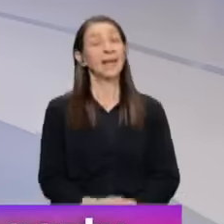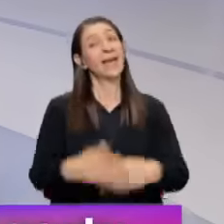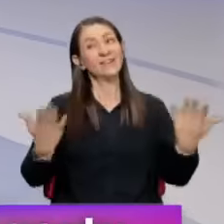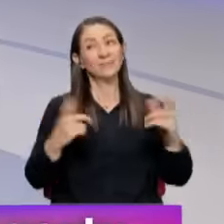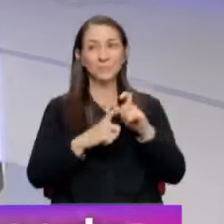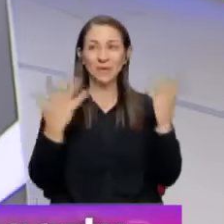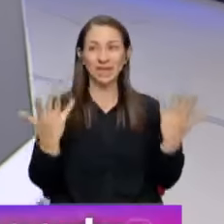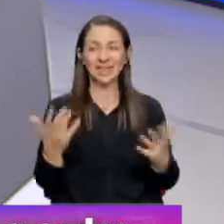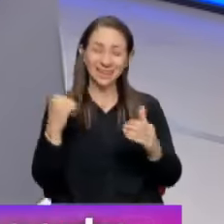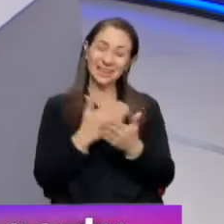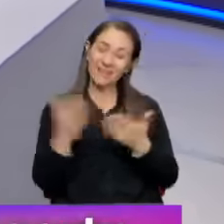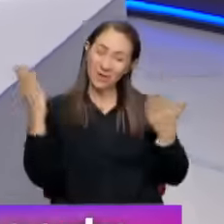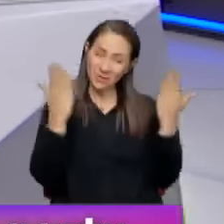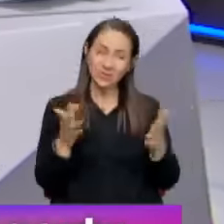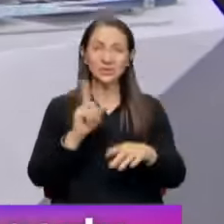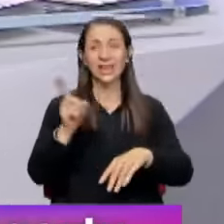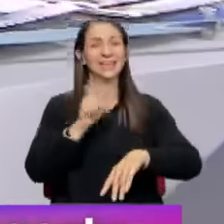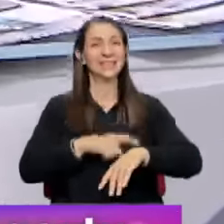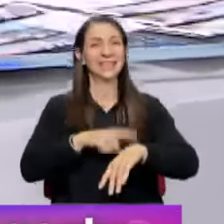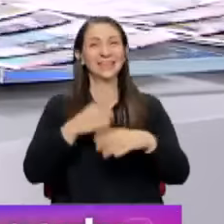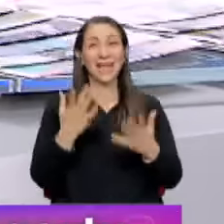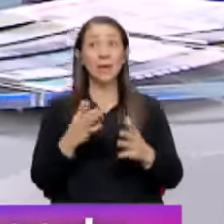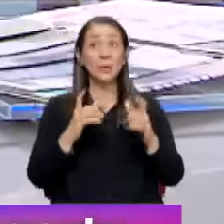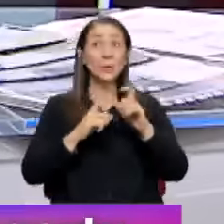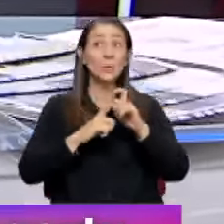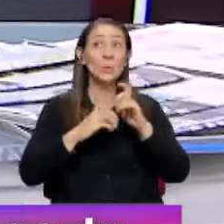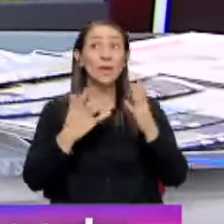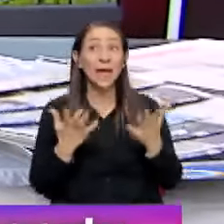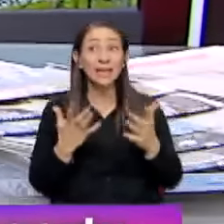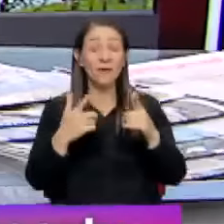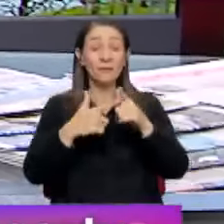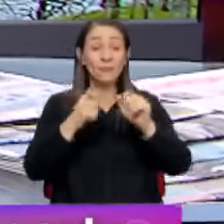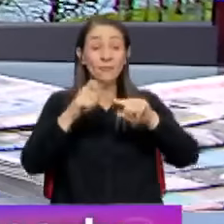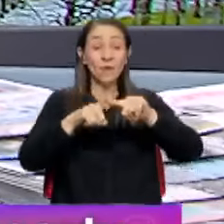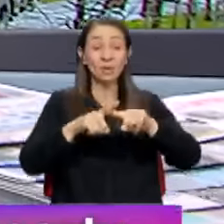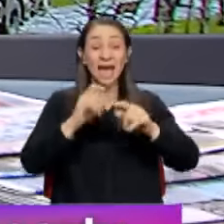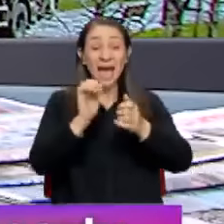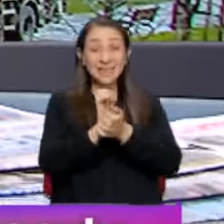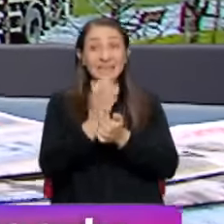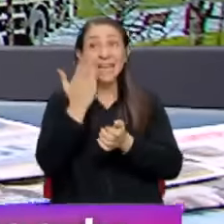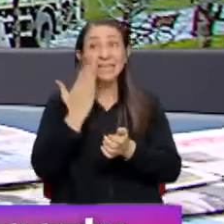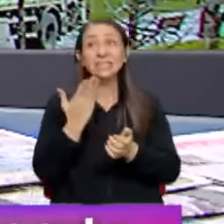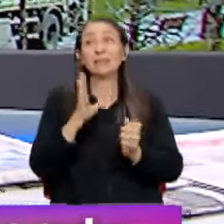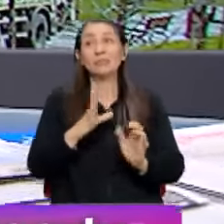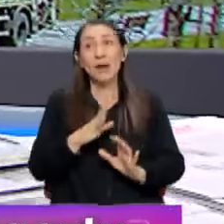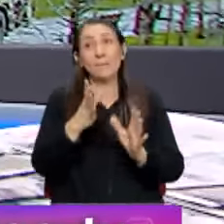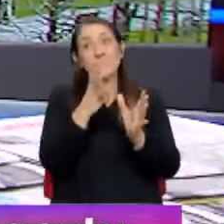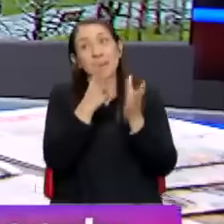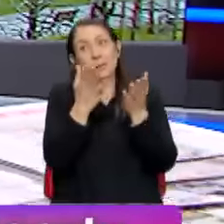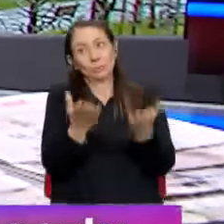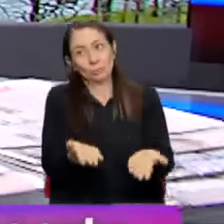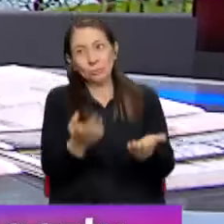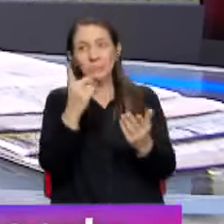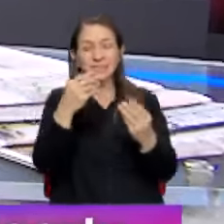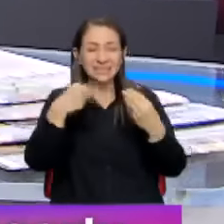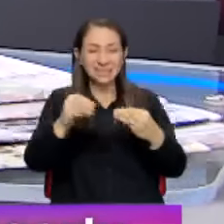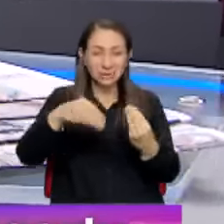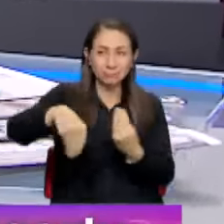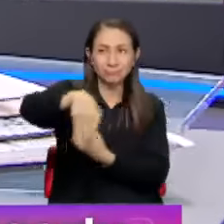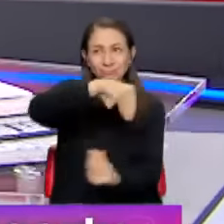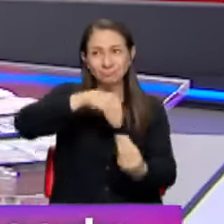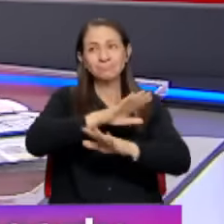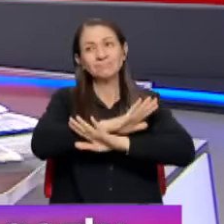Efendim günaydın, devam ediyoruz Çalar Saat'te. Günaydın Fox ailesi diyen izleyicilerimiz var. Biliyorsunuz bir satış süreciydi